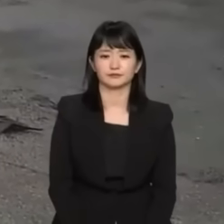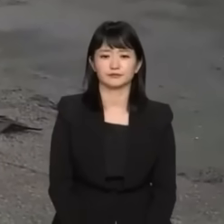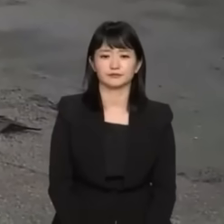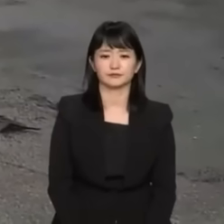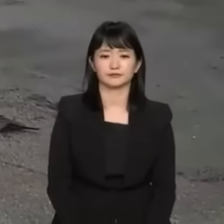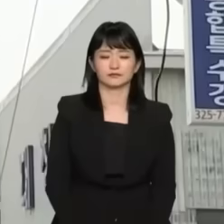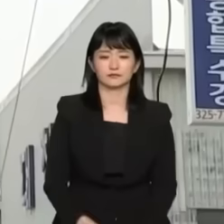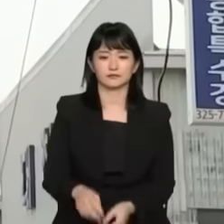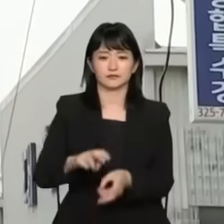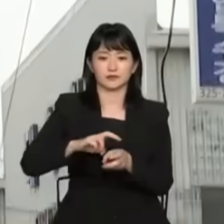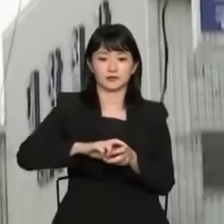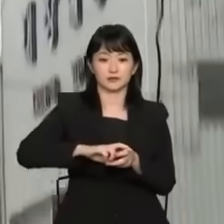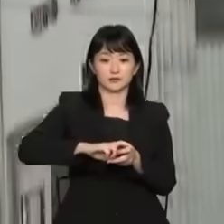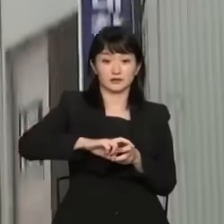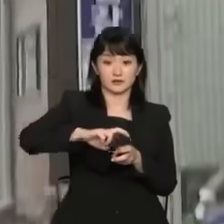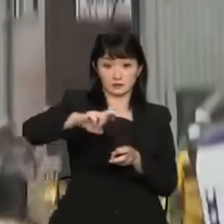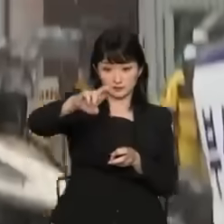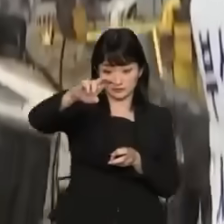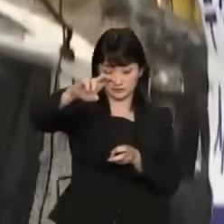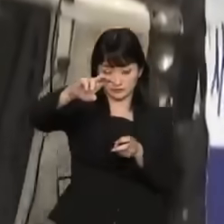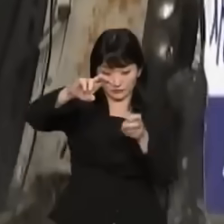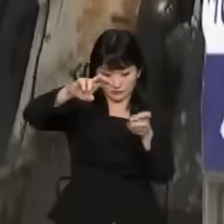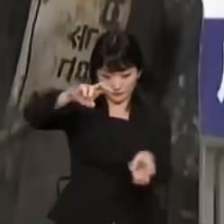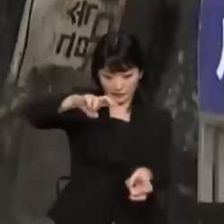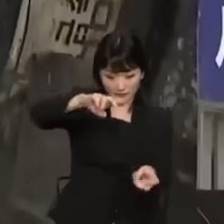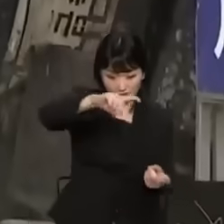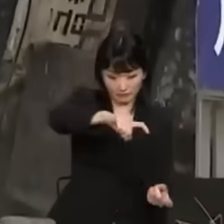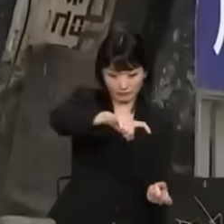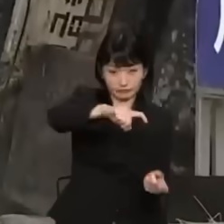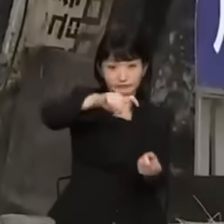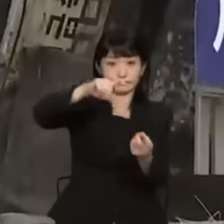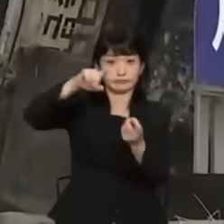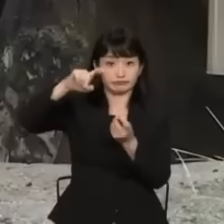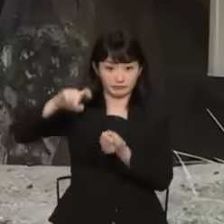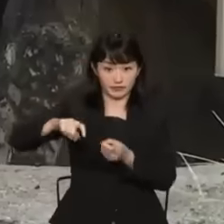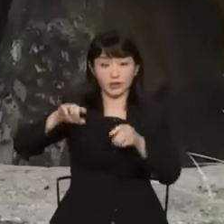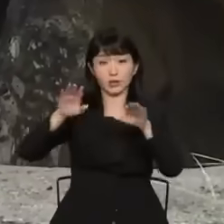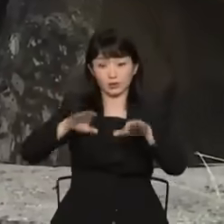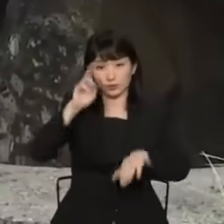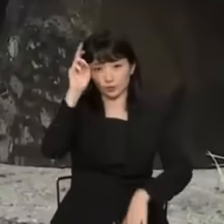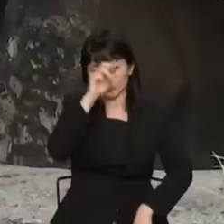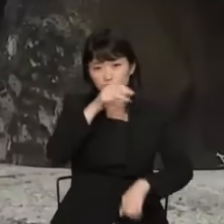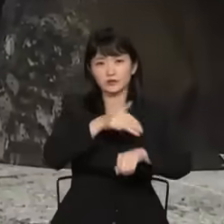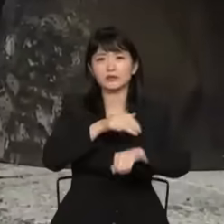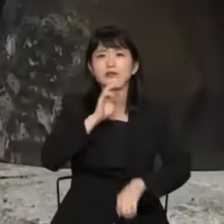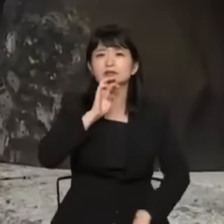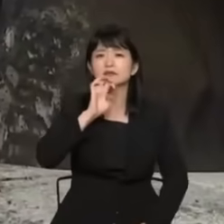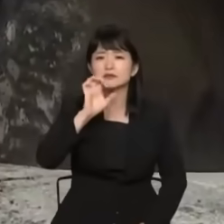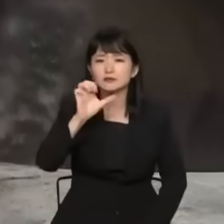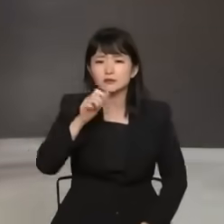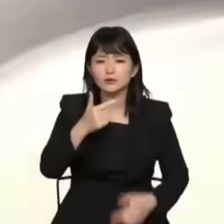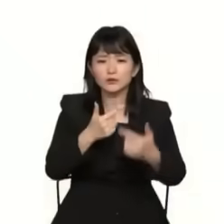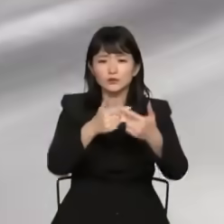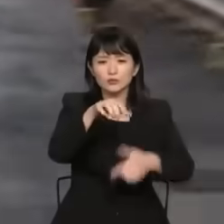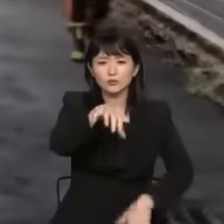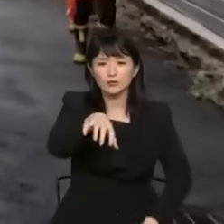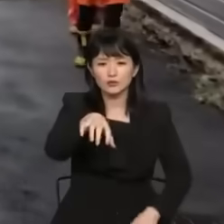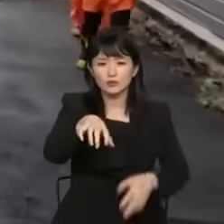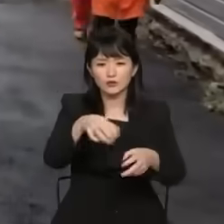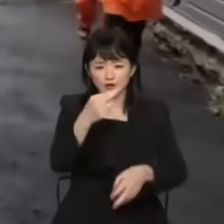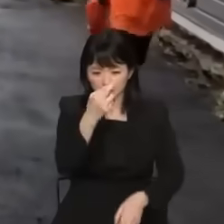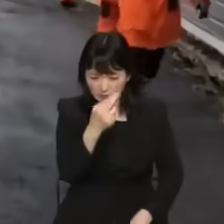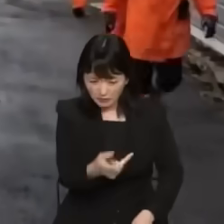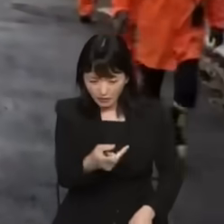대형 견인차가 줄을 당기자 땅속에 빠진 트럭이 올라옵니다. 오늘 아침 8시 45분쯤 부산에서 대형 땅꺼짐